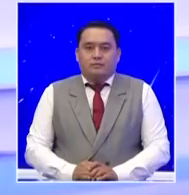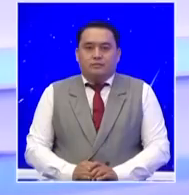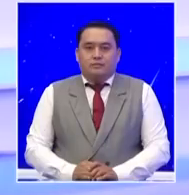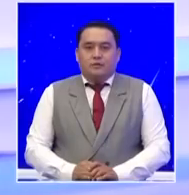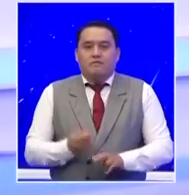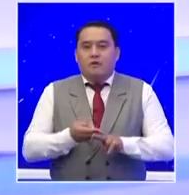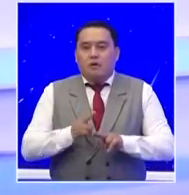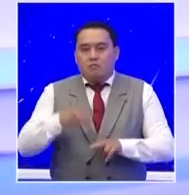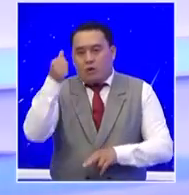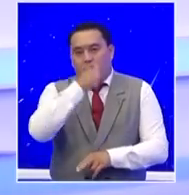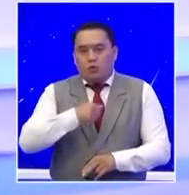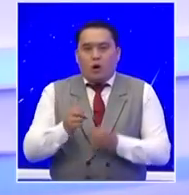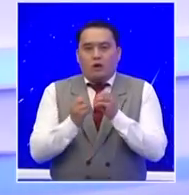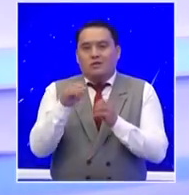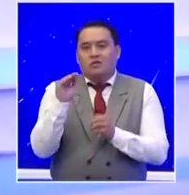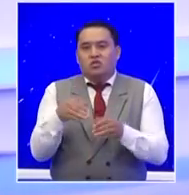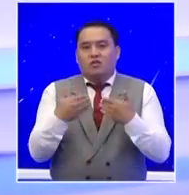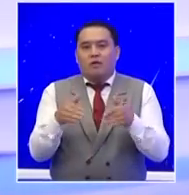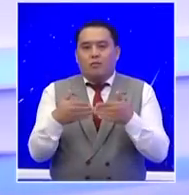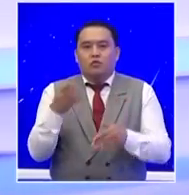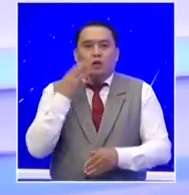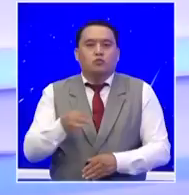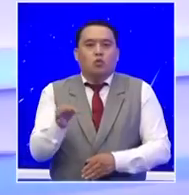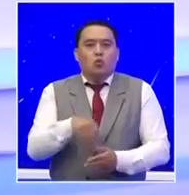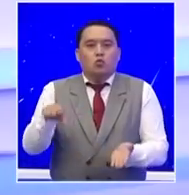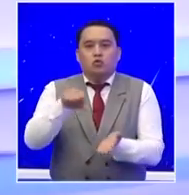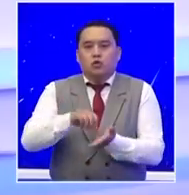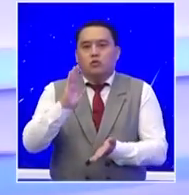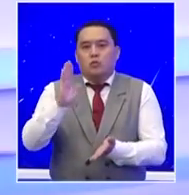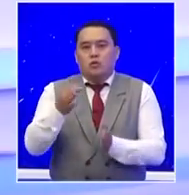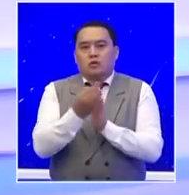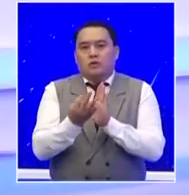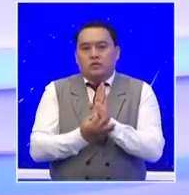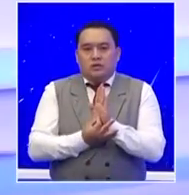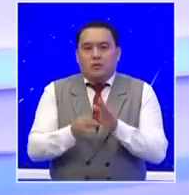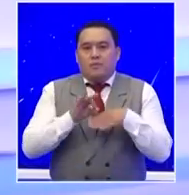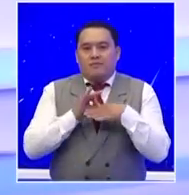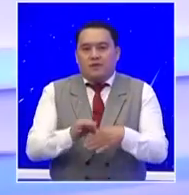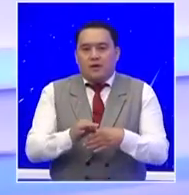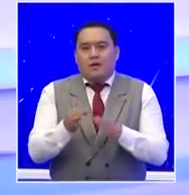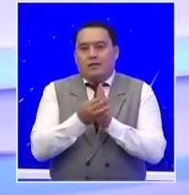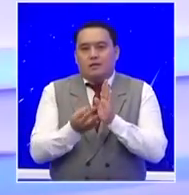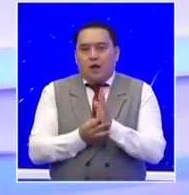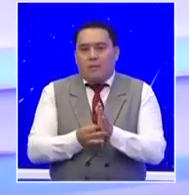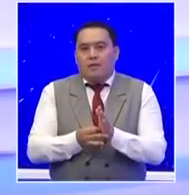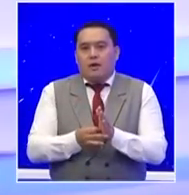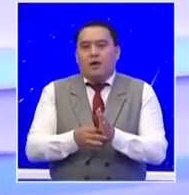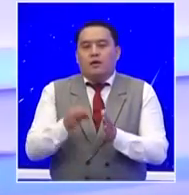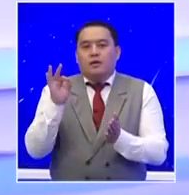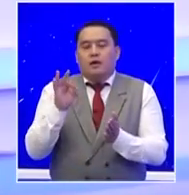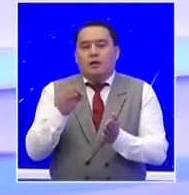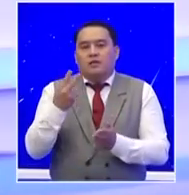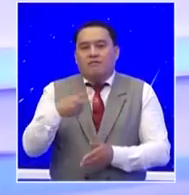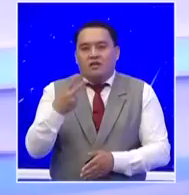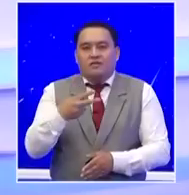В этом году более 11 тысяч выпускников школ Алматинской области примут участие в едином тестировании. Проведение ЕНТ намечено на период